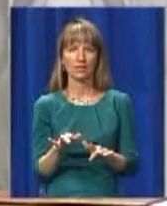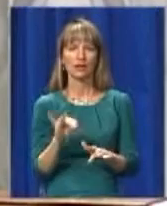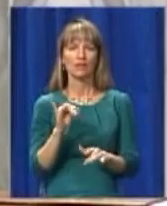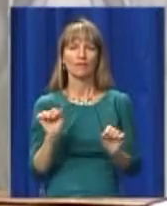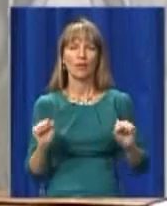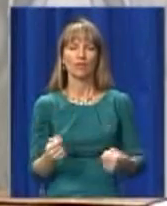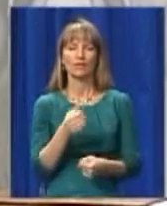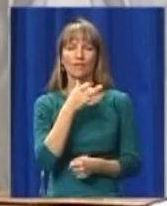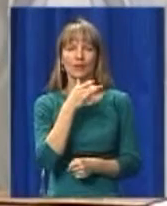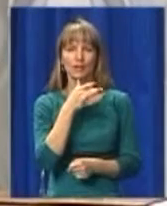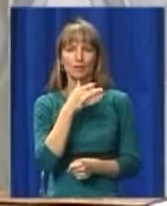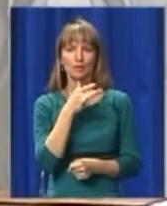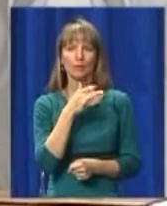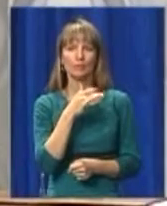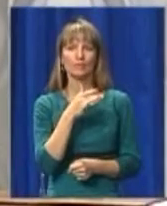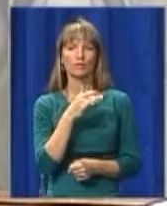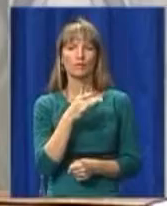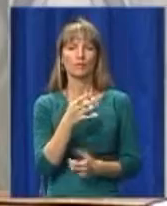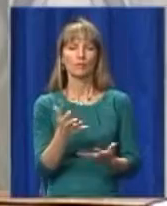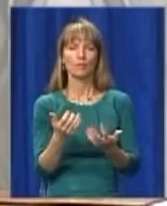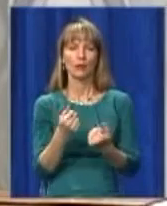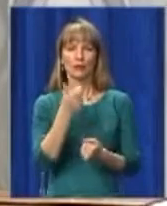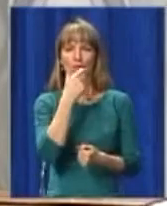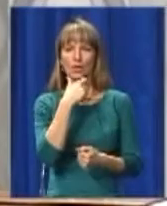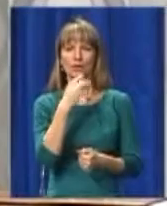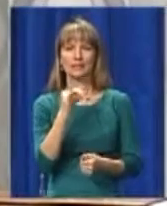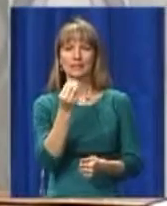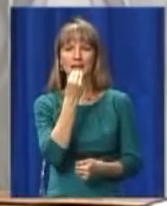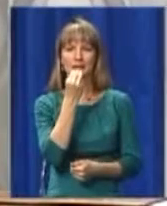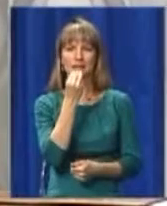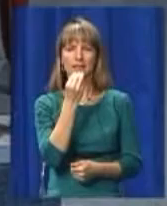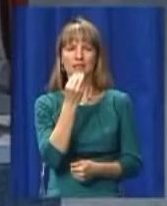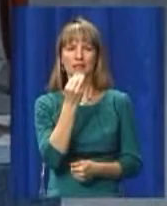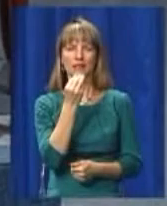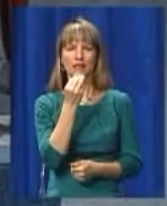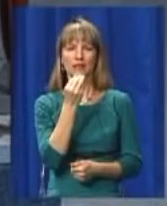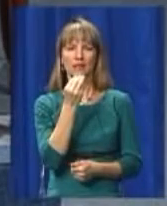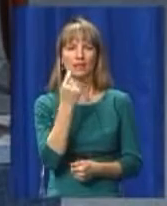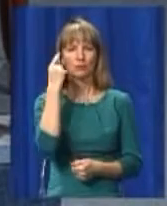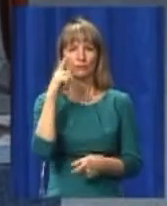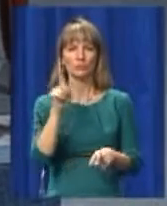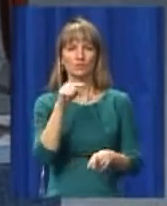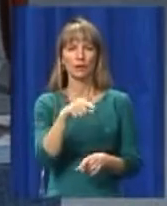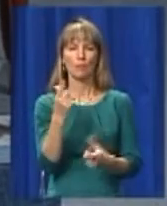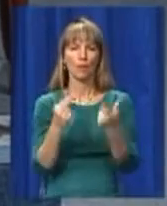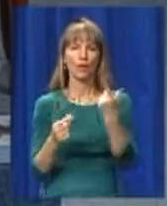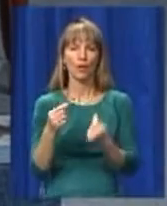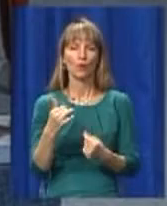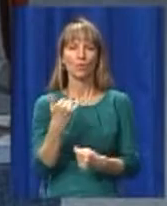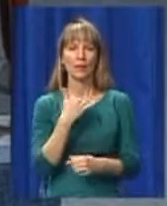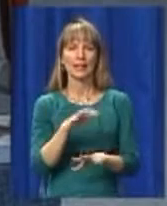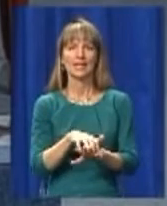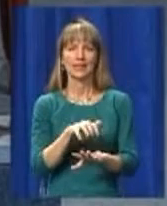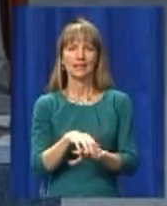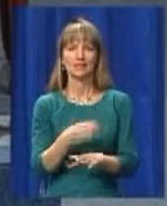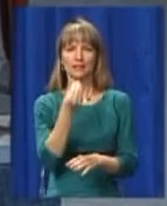навіть кот. Серйозно. Він бере морожене і їсть. Наверное, я думаю, наверное, навіть тому, коти. Що там молоко. Навіть коти. У мене кіт